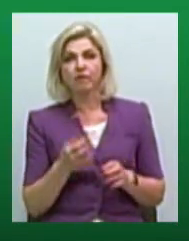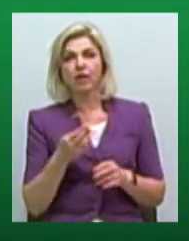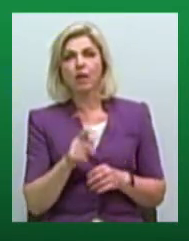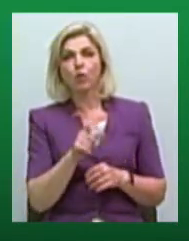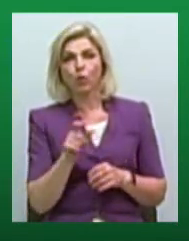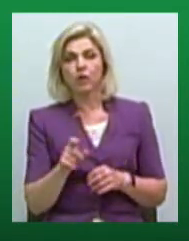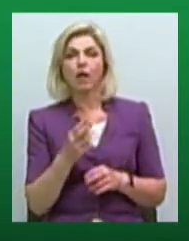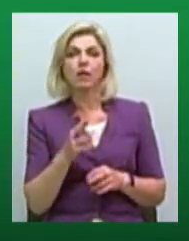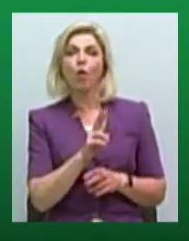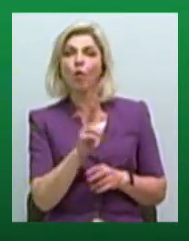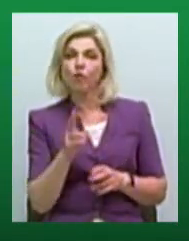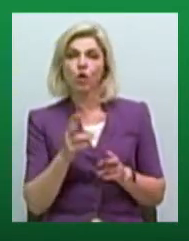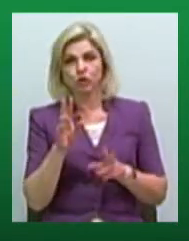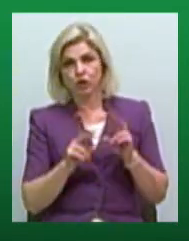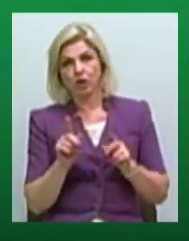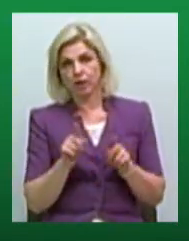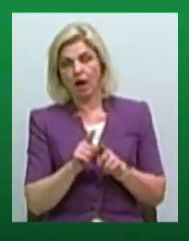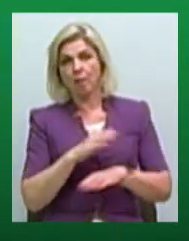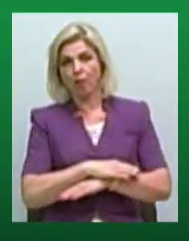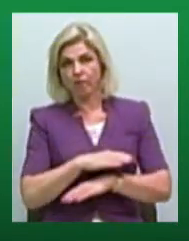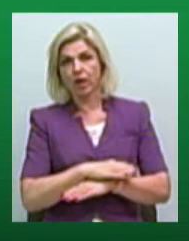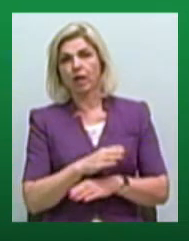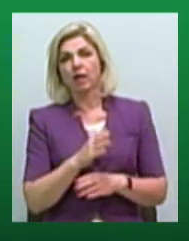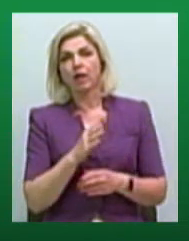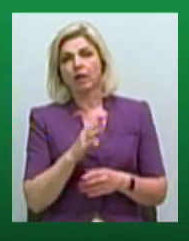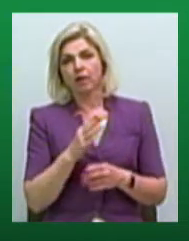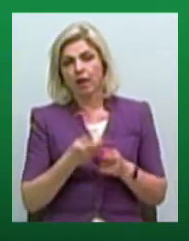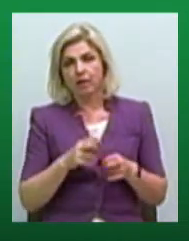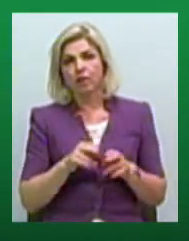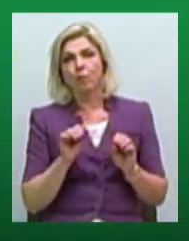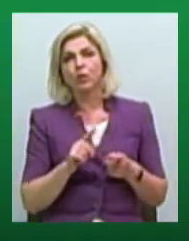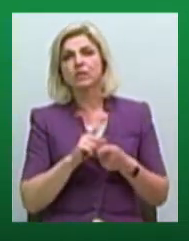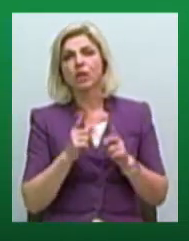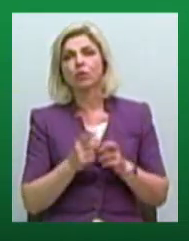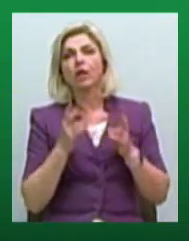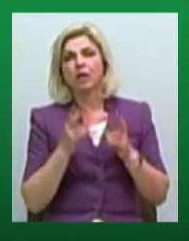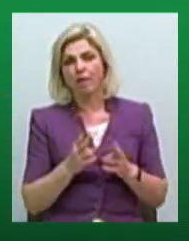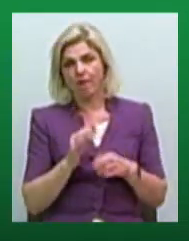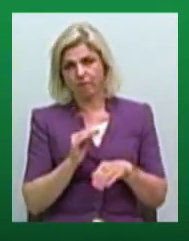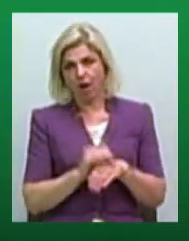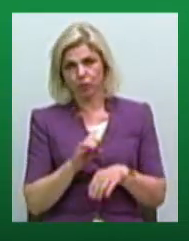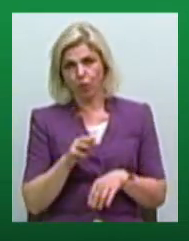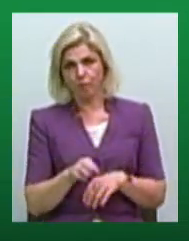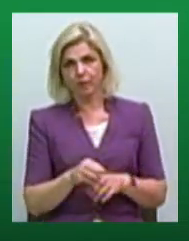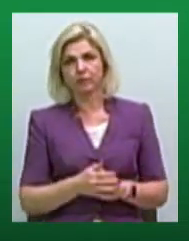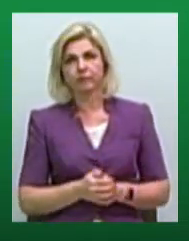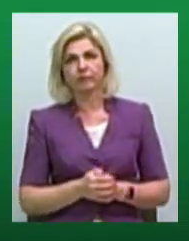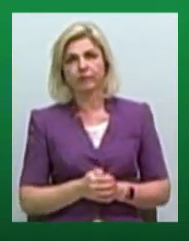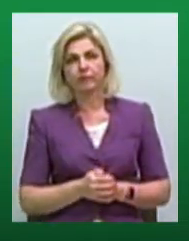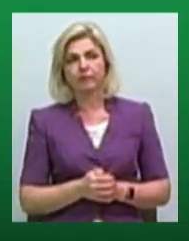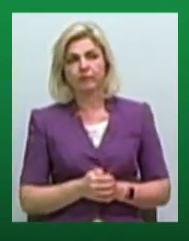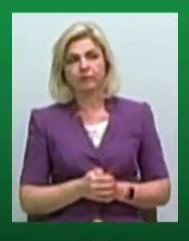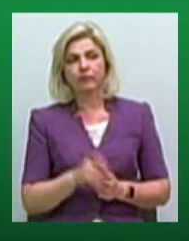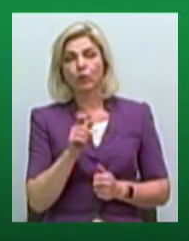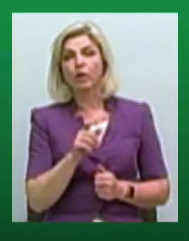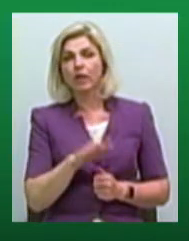норма така поведінка не є нормою, це може стати серйозним травматичним фактом. Відтак, діти, які могли